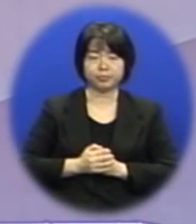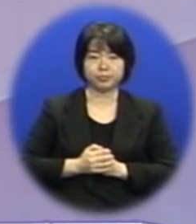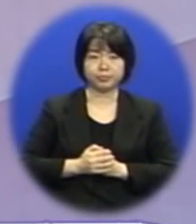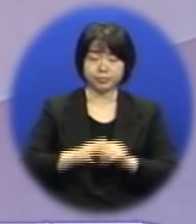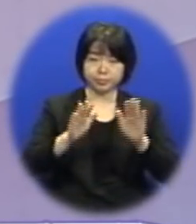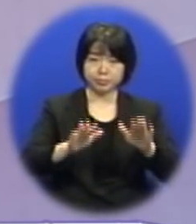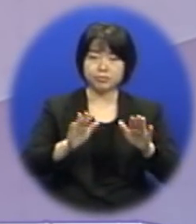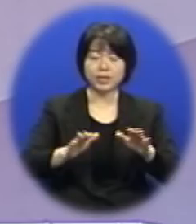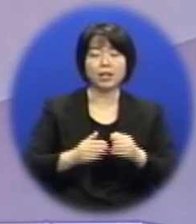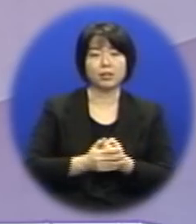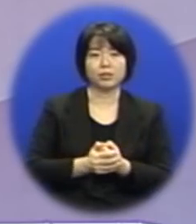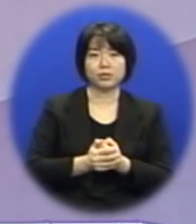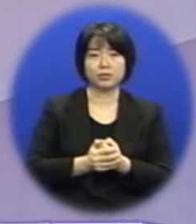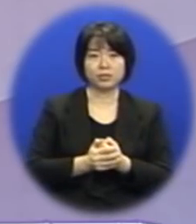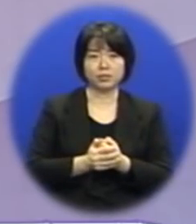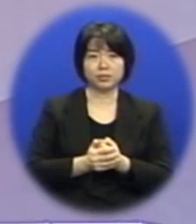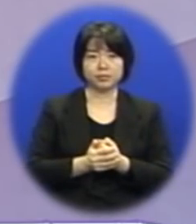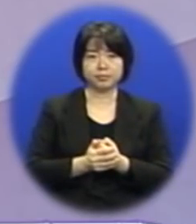오늘